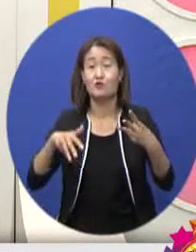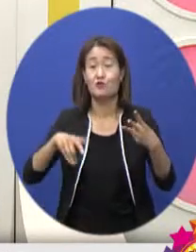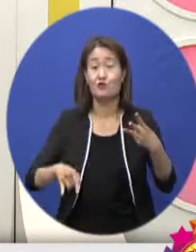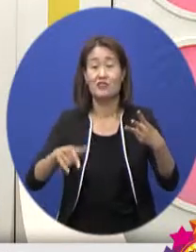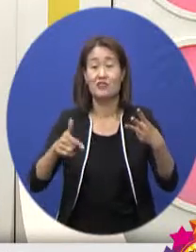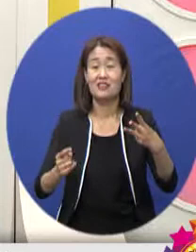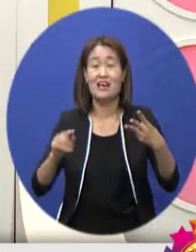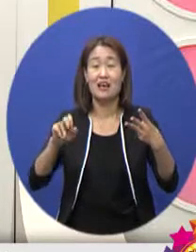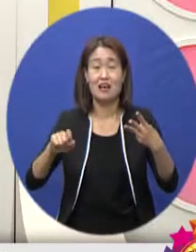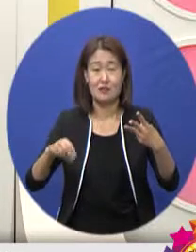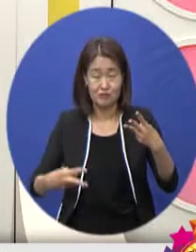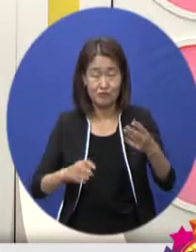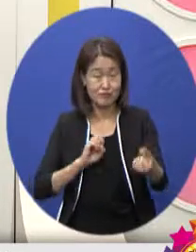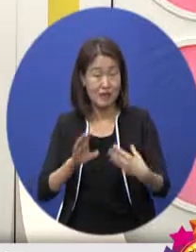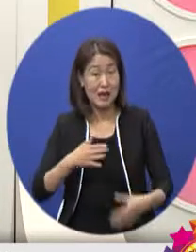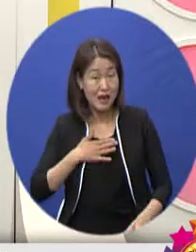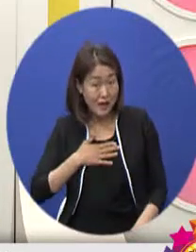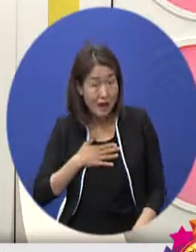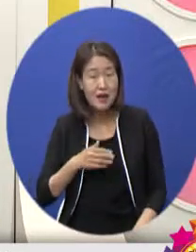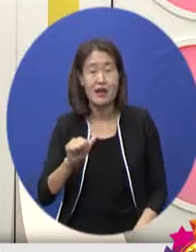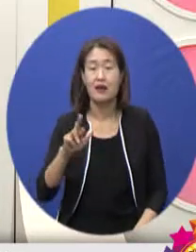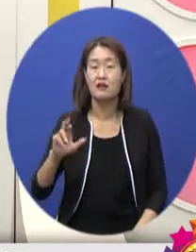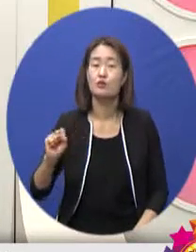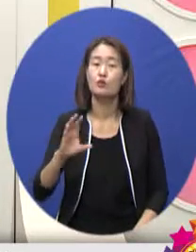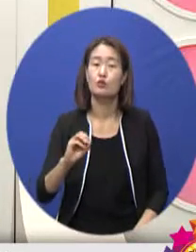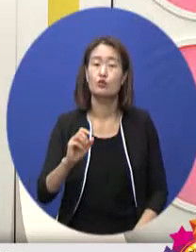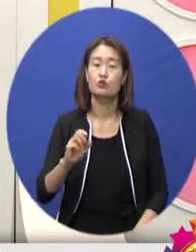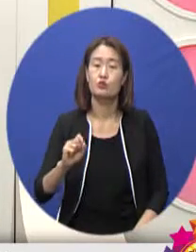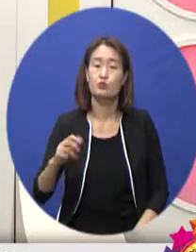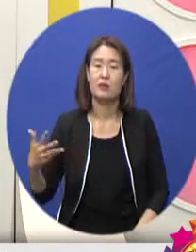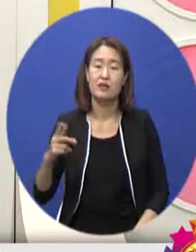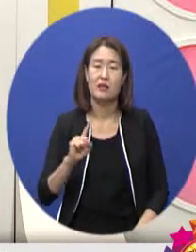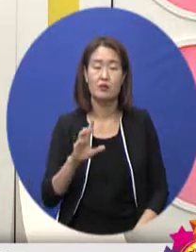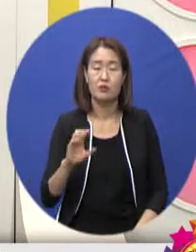시나물 정답을 아시는 분은 ARS